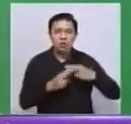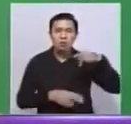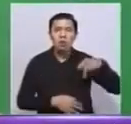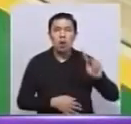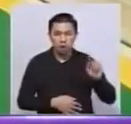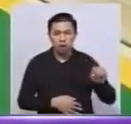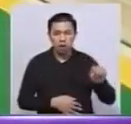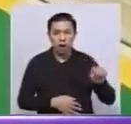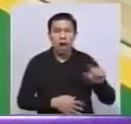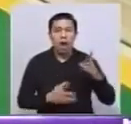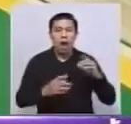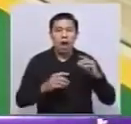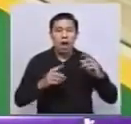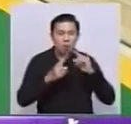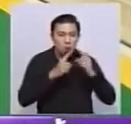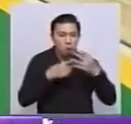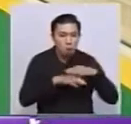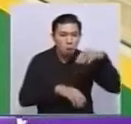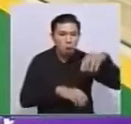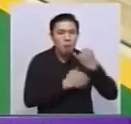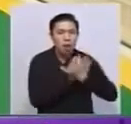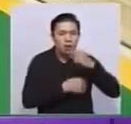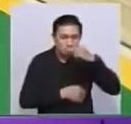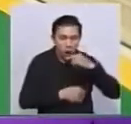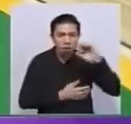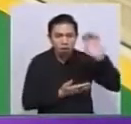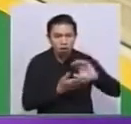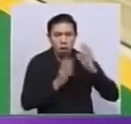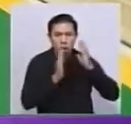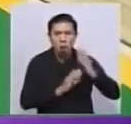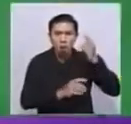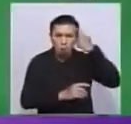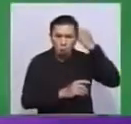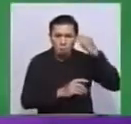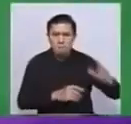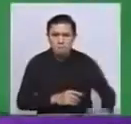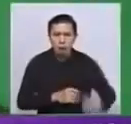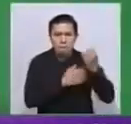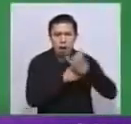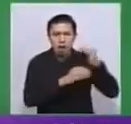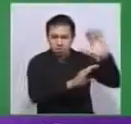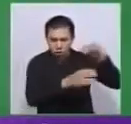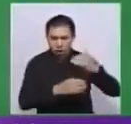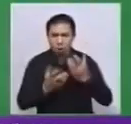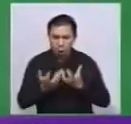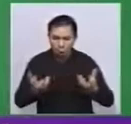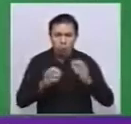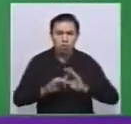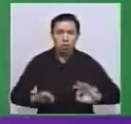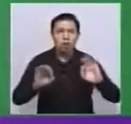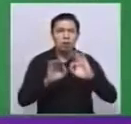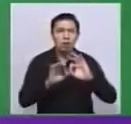ประสานองค์กรทั้งในและต่างประเทศสนับสนุนการนำเข้าครูฝึกและสุนัขจากต่างประเทศพร้อมอุปกรณ์ที่จำ